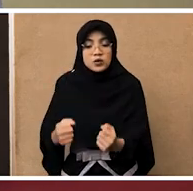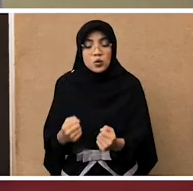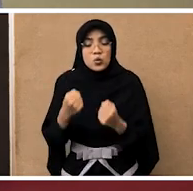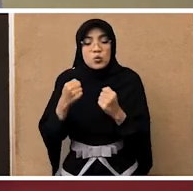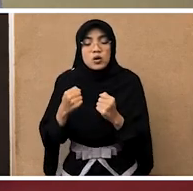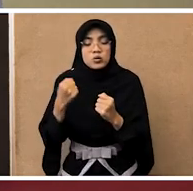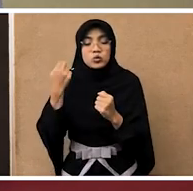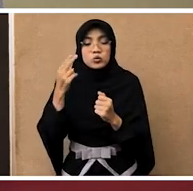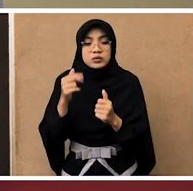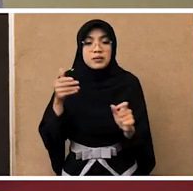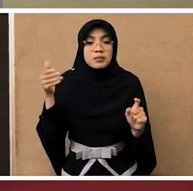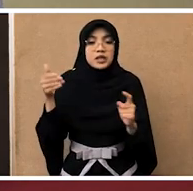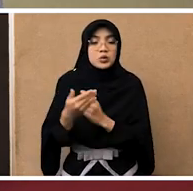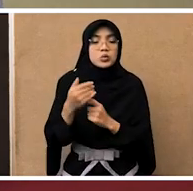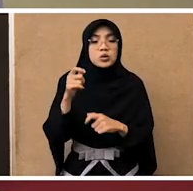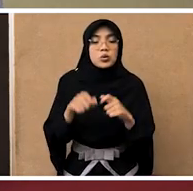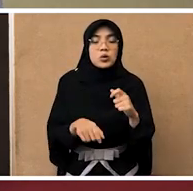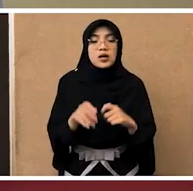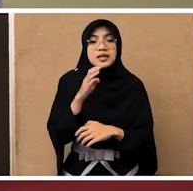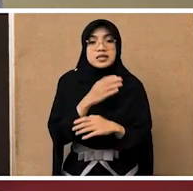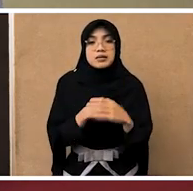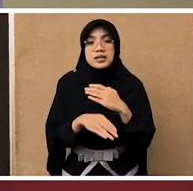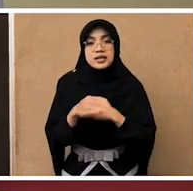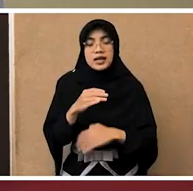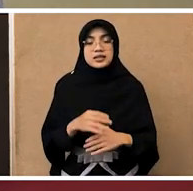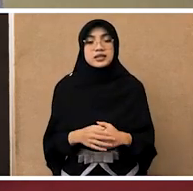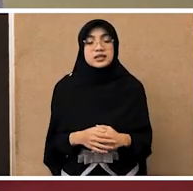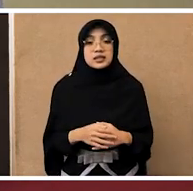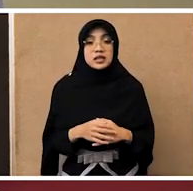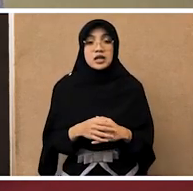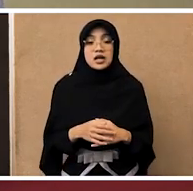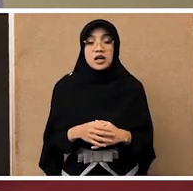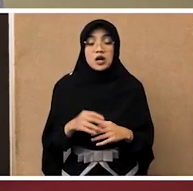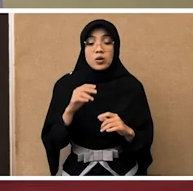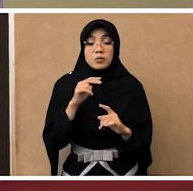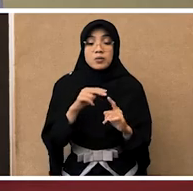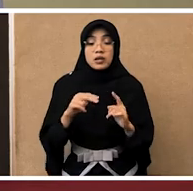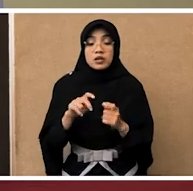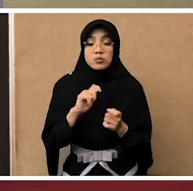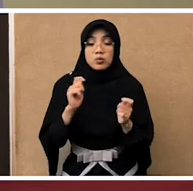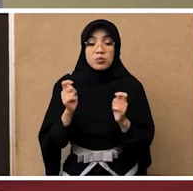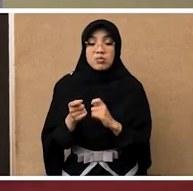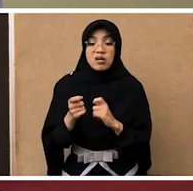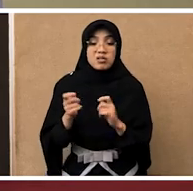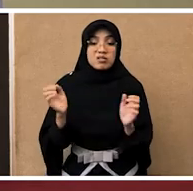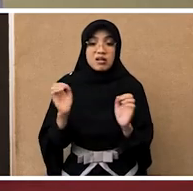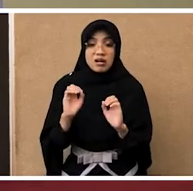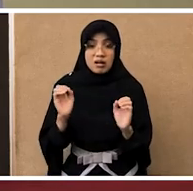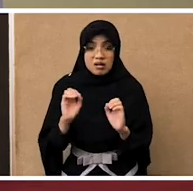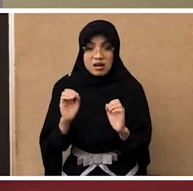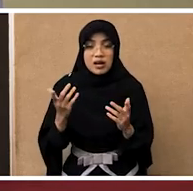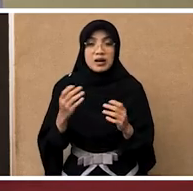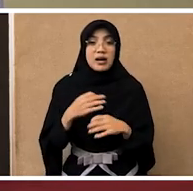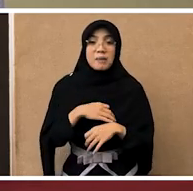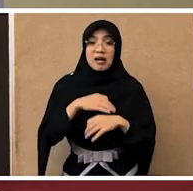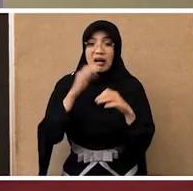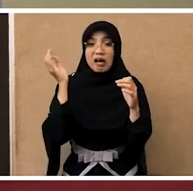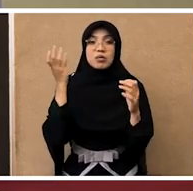apa melindungi kawan-kawan penyandang disabilitas manakala perubahan paradigma itu tidak terjadi niscaya